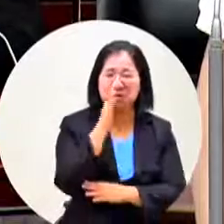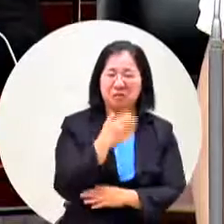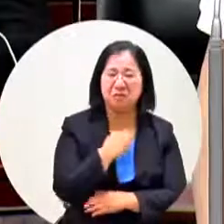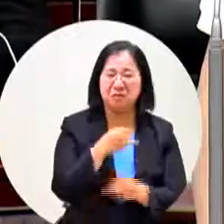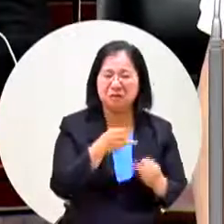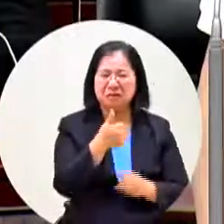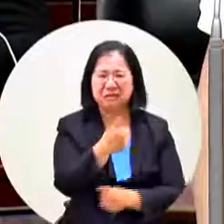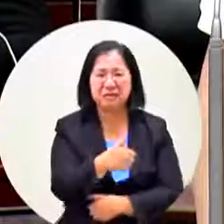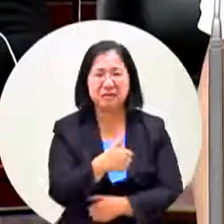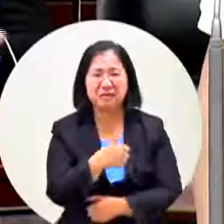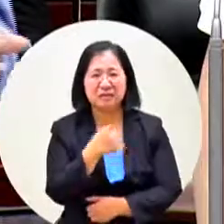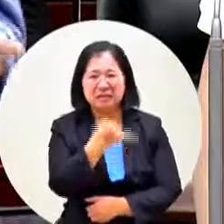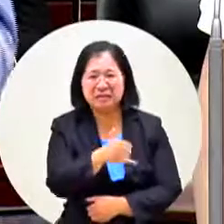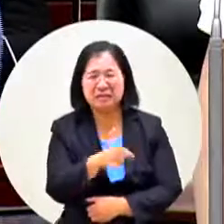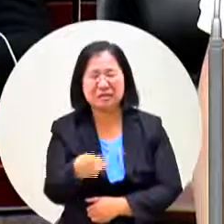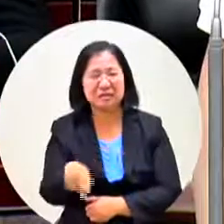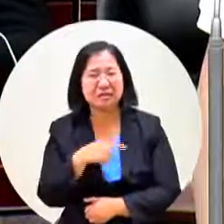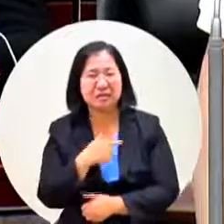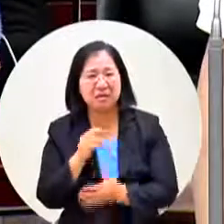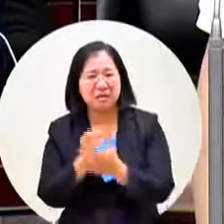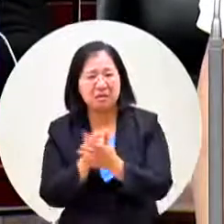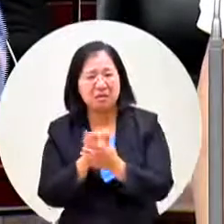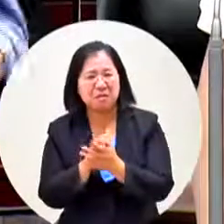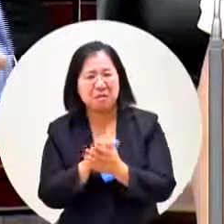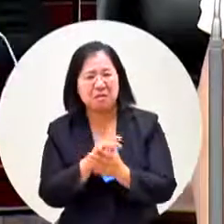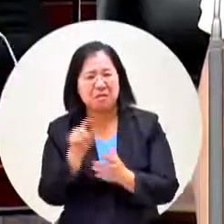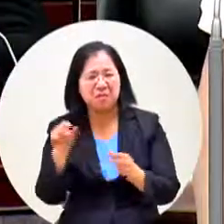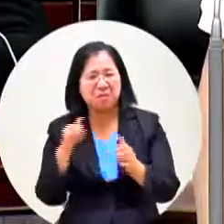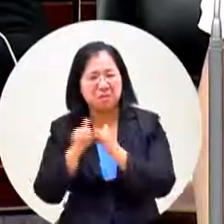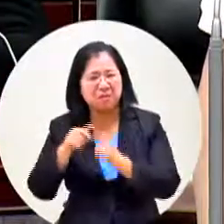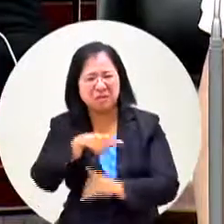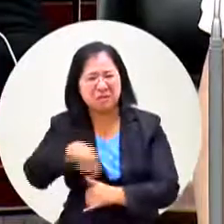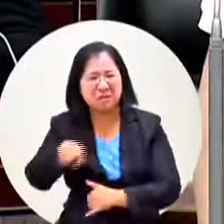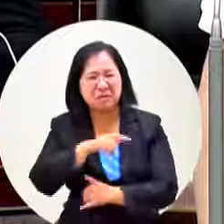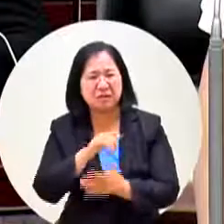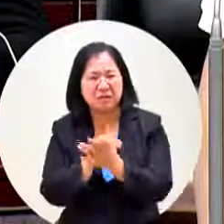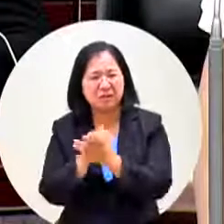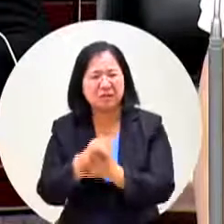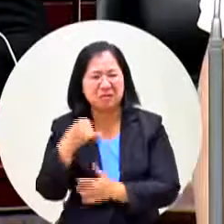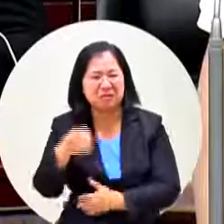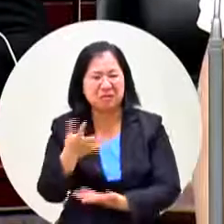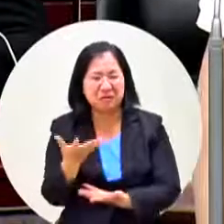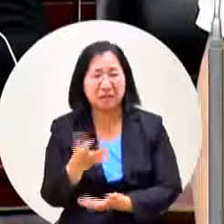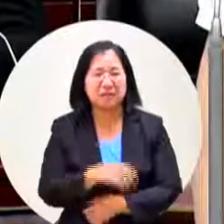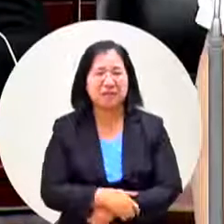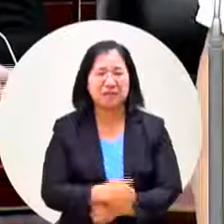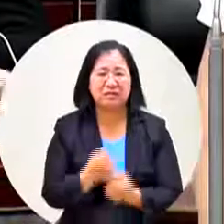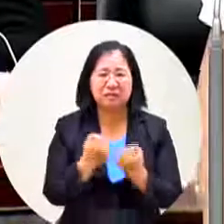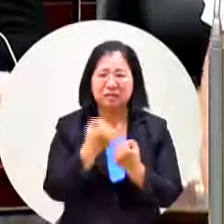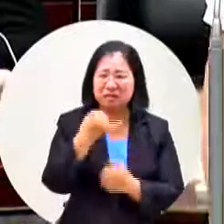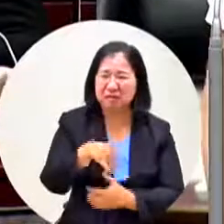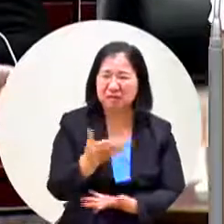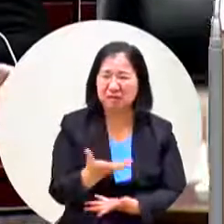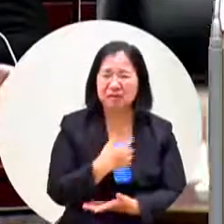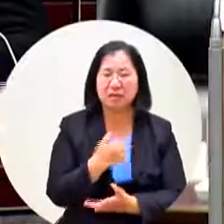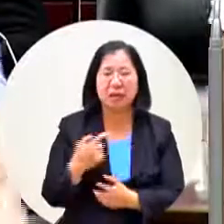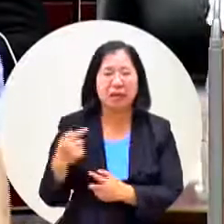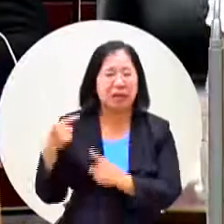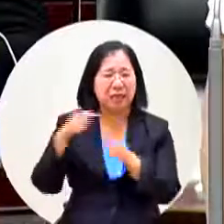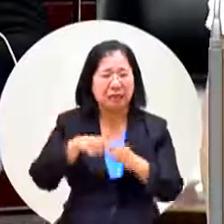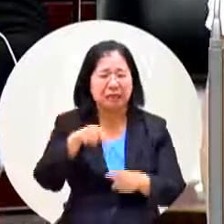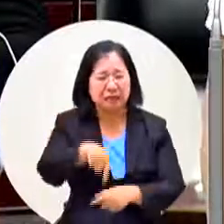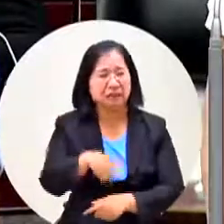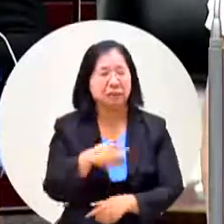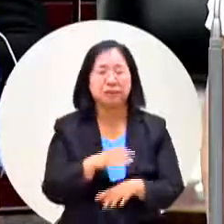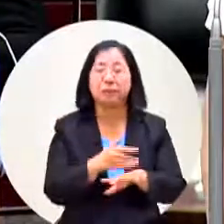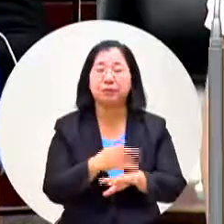个敌意很深的政府，效率很差的政府，一群不友善的人民，然后有做什么事情滴滴